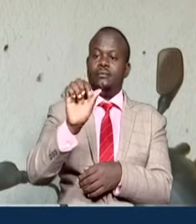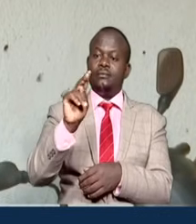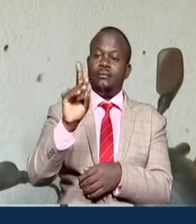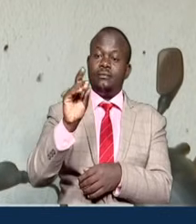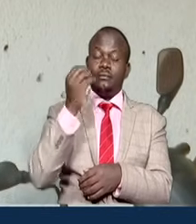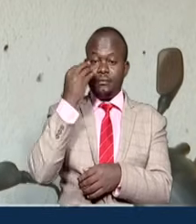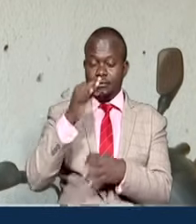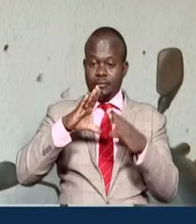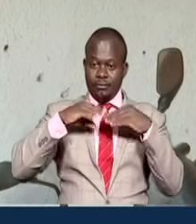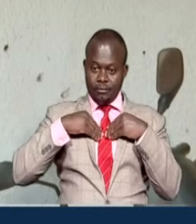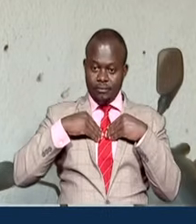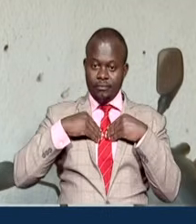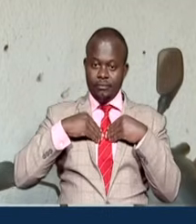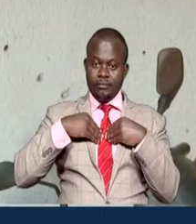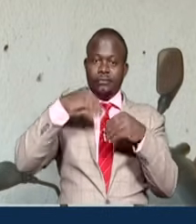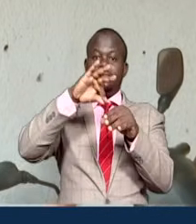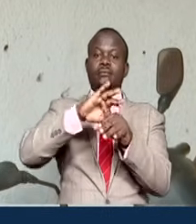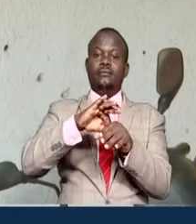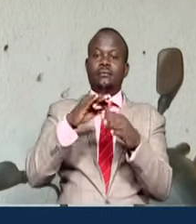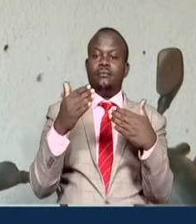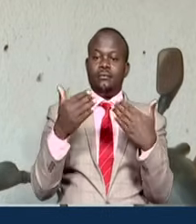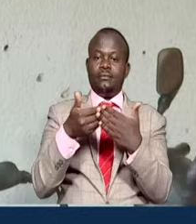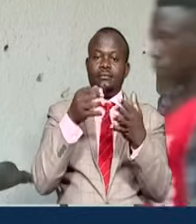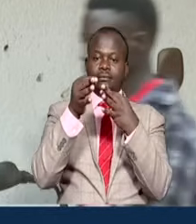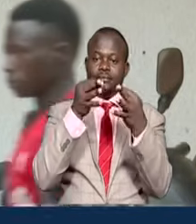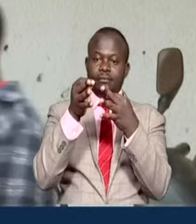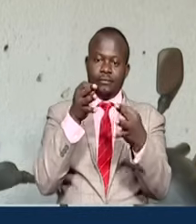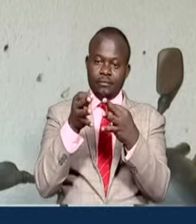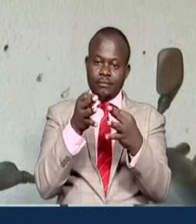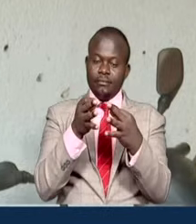mubinyemereye muzabinturire nabisobanuye.